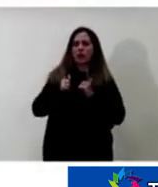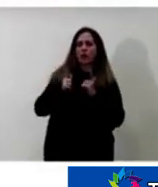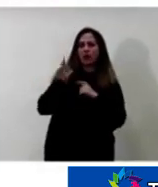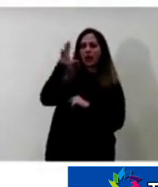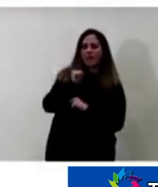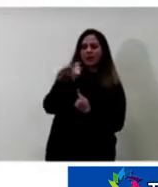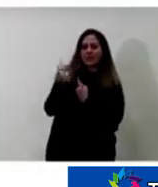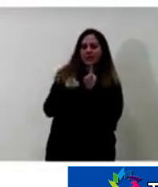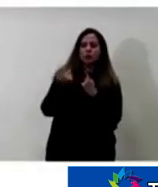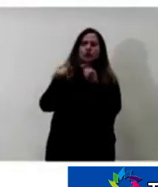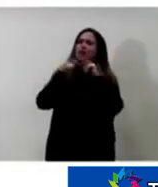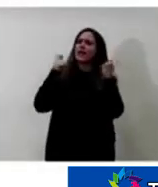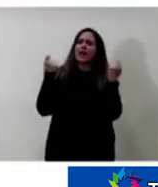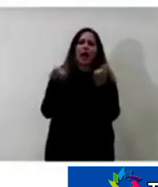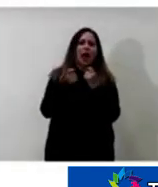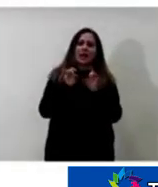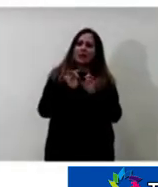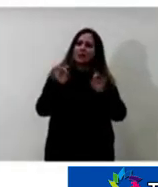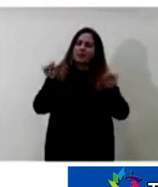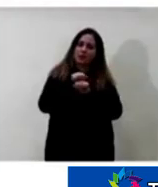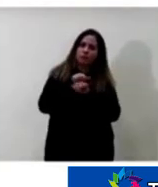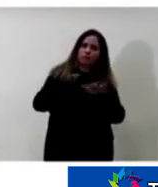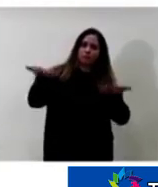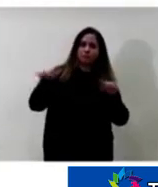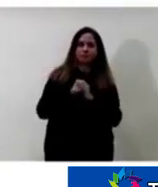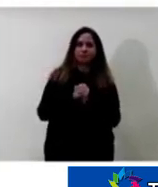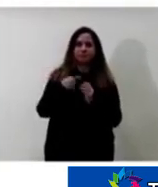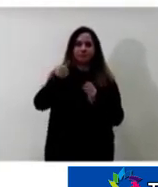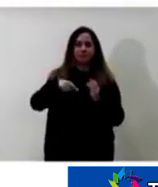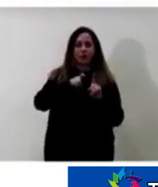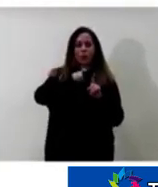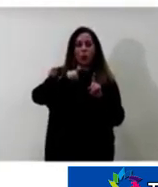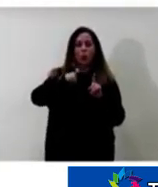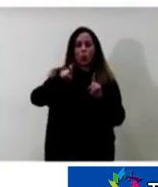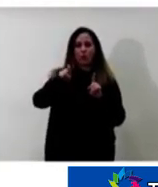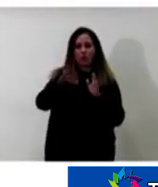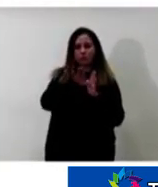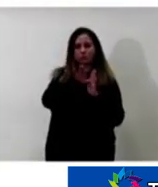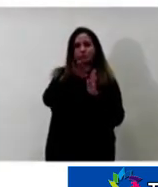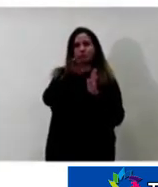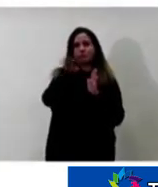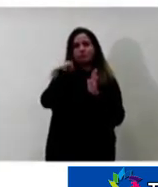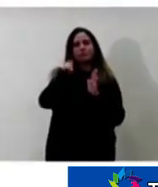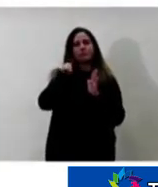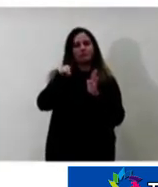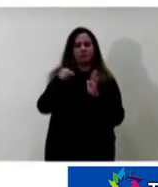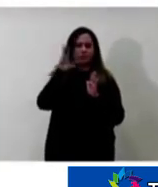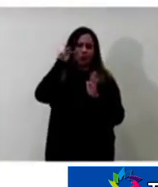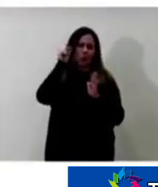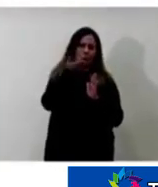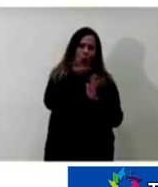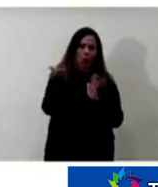della pandemia. Questa è la curva che vedete, ormai conoscete molto bene e che comunque potete